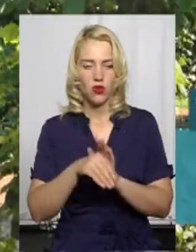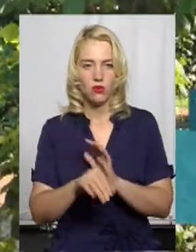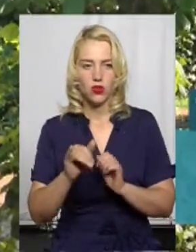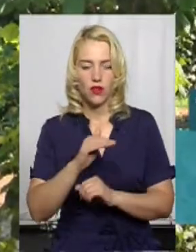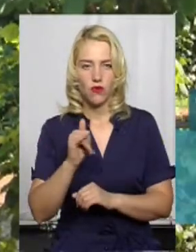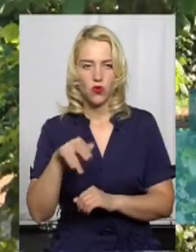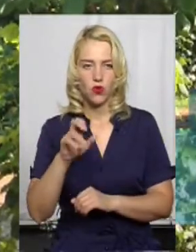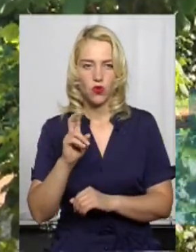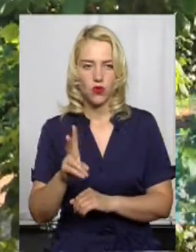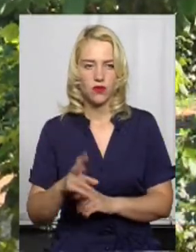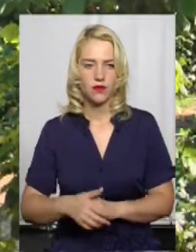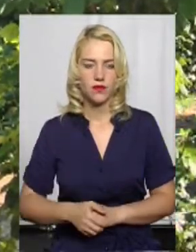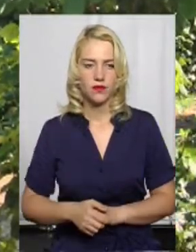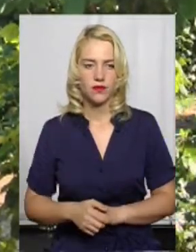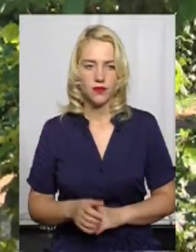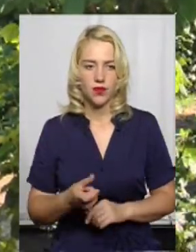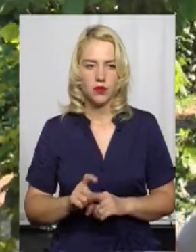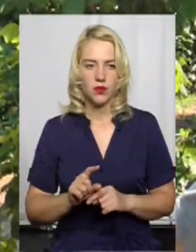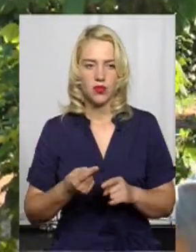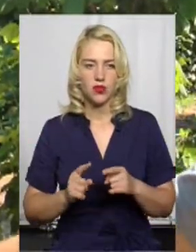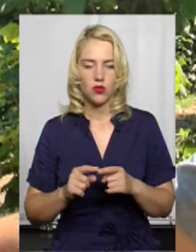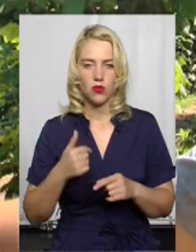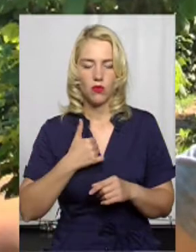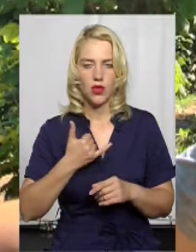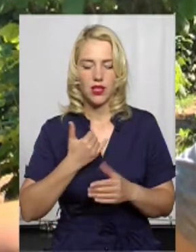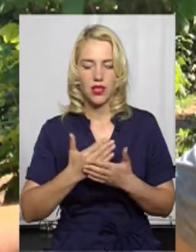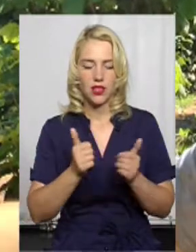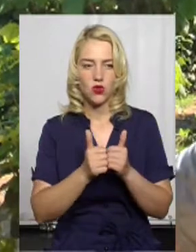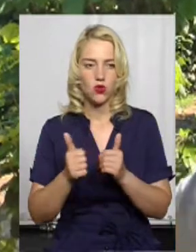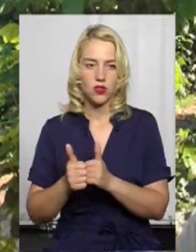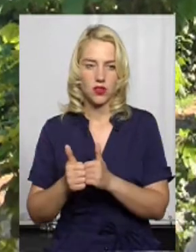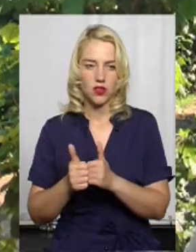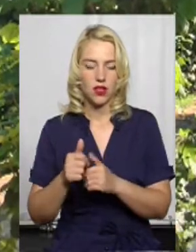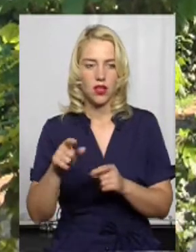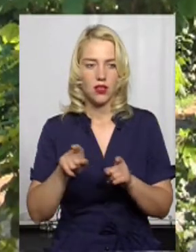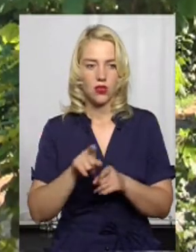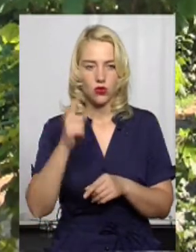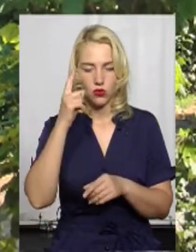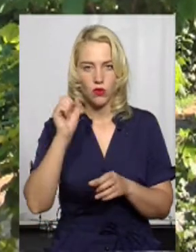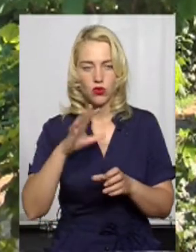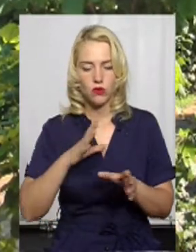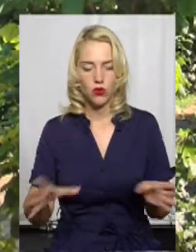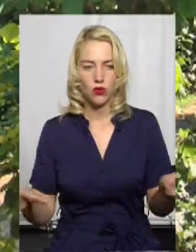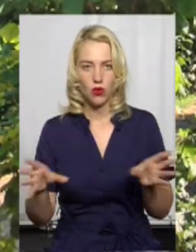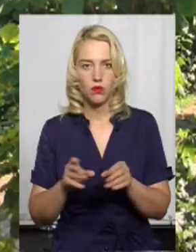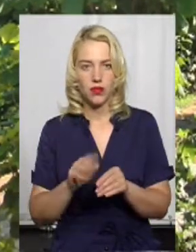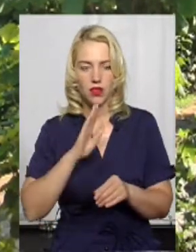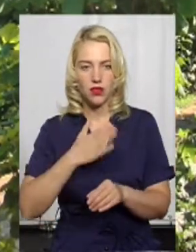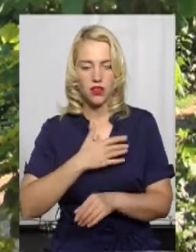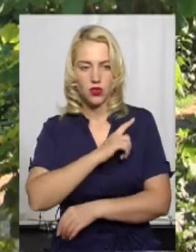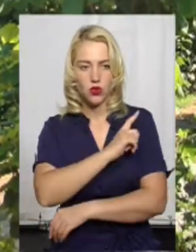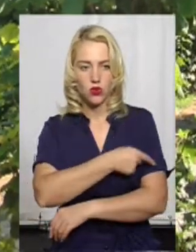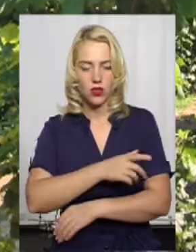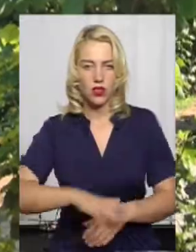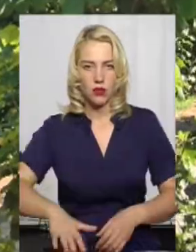фундук. Більше того, ну, в мене є сусіди, ми теж думаємо, можливо, об'єднати наші зусилля,